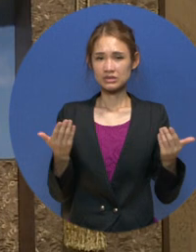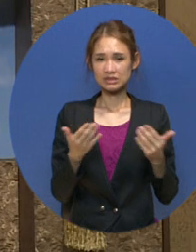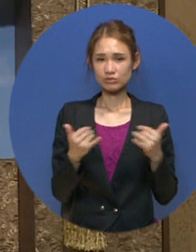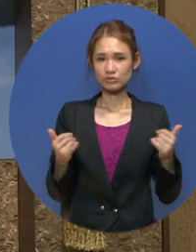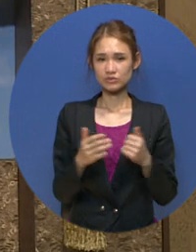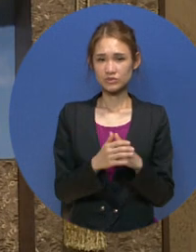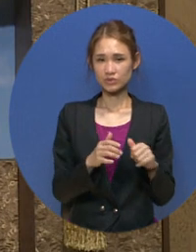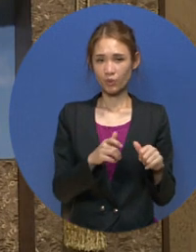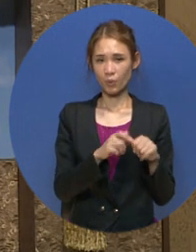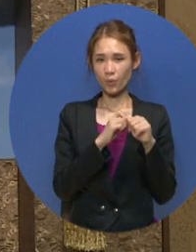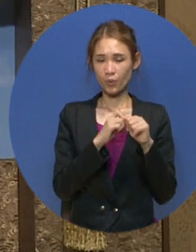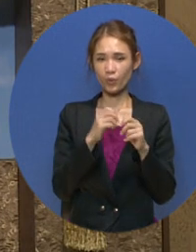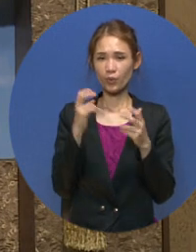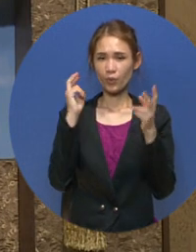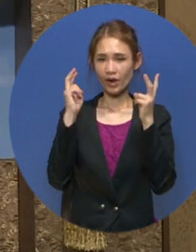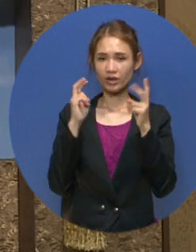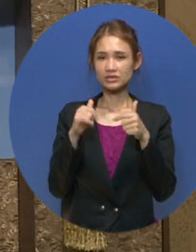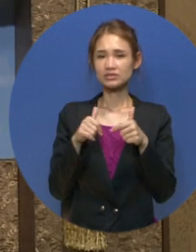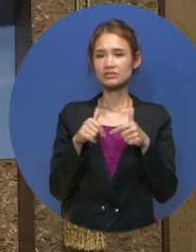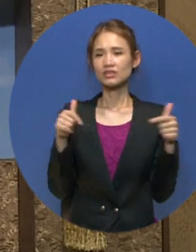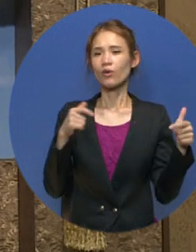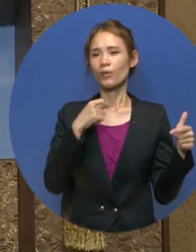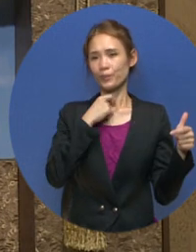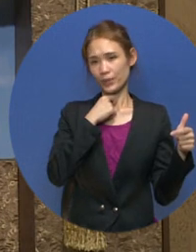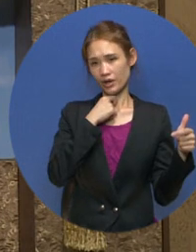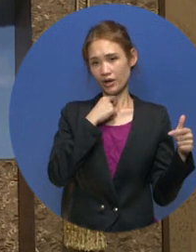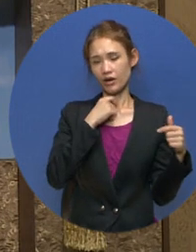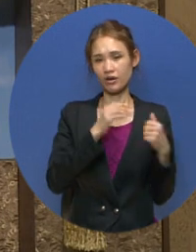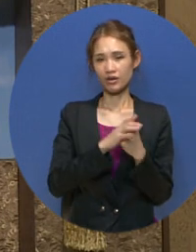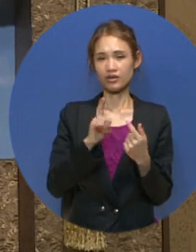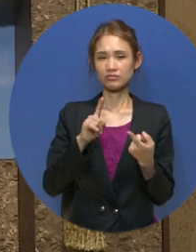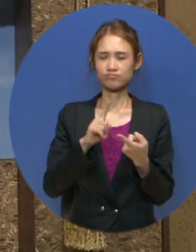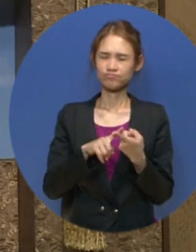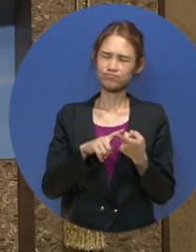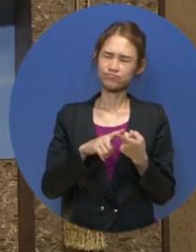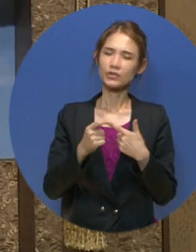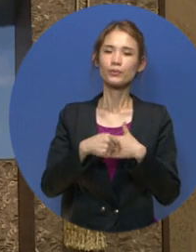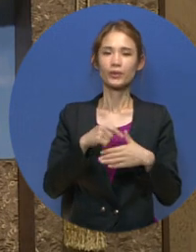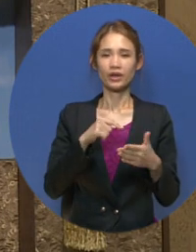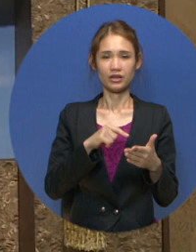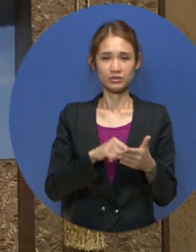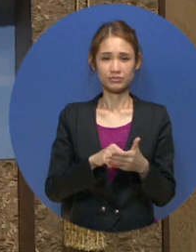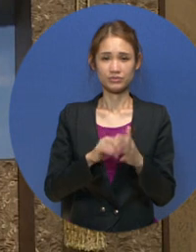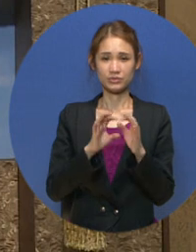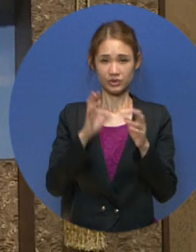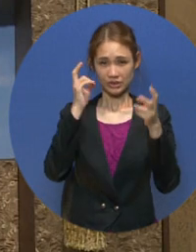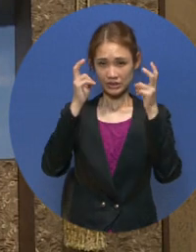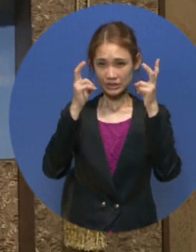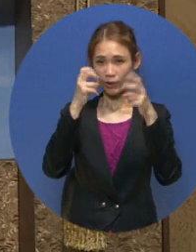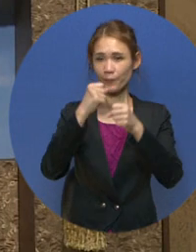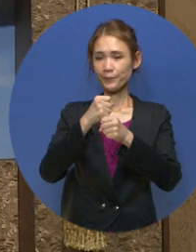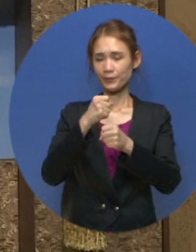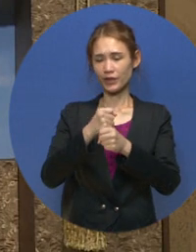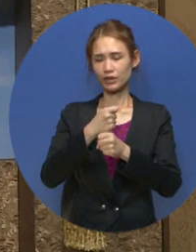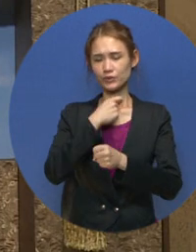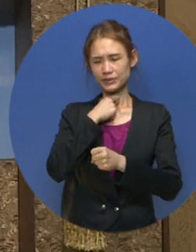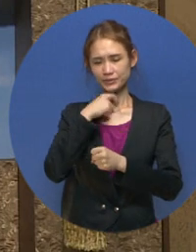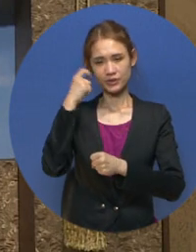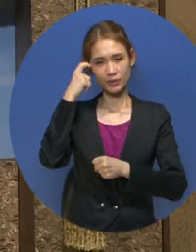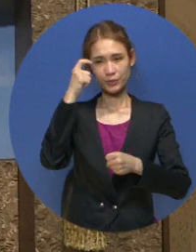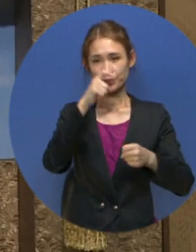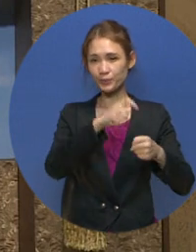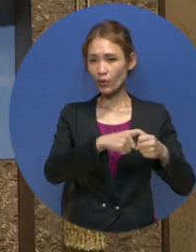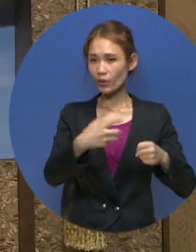그렇게 고용하는 회사들이 많이 늘어났으면 좋겠다라는 그런 마음에서 예. 그런 기업을 한번 만들어 보자라는